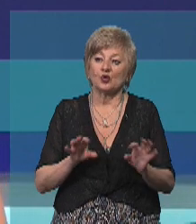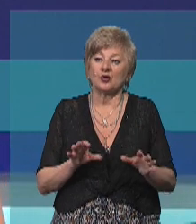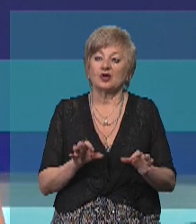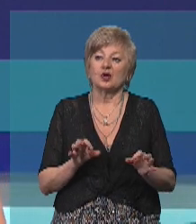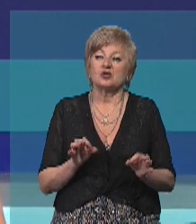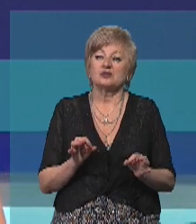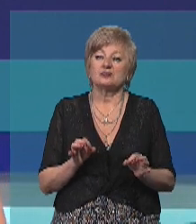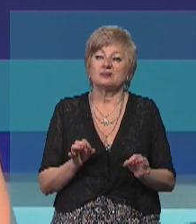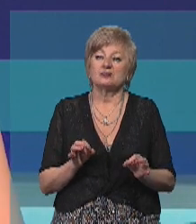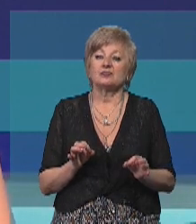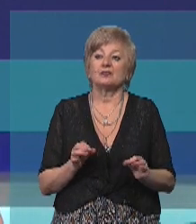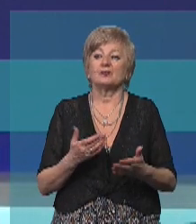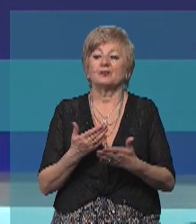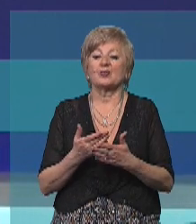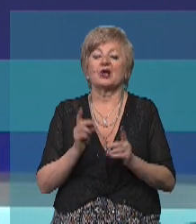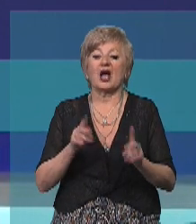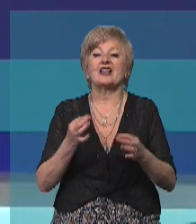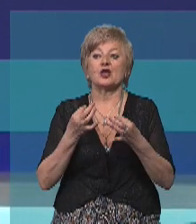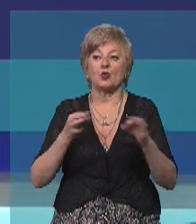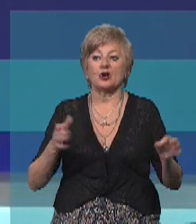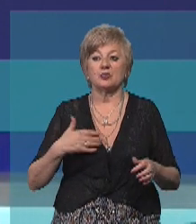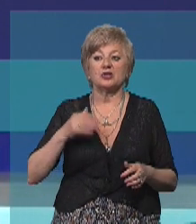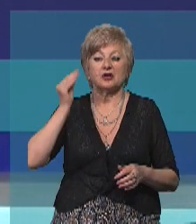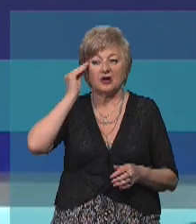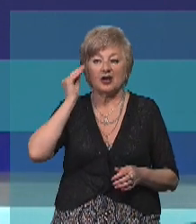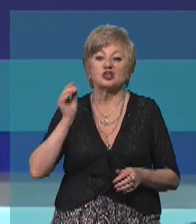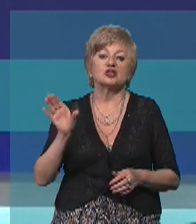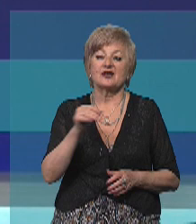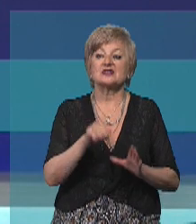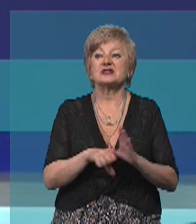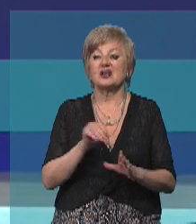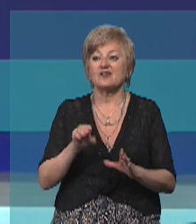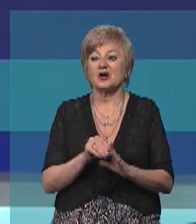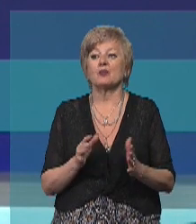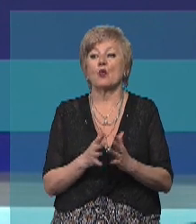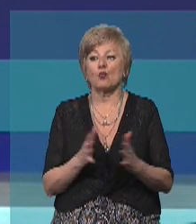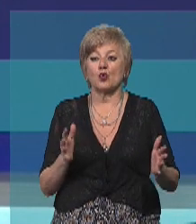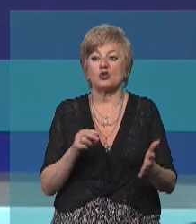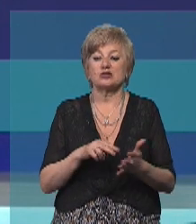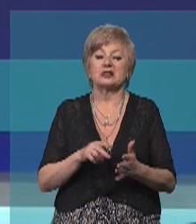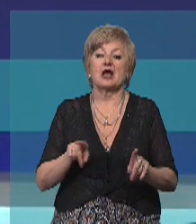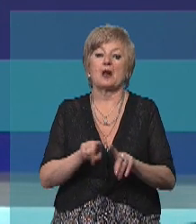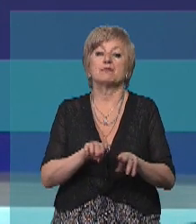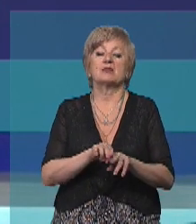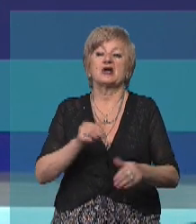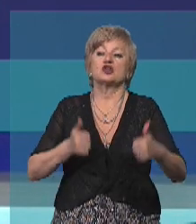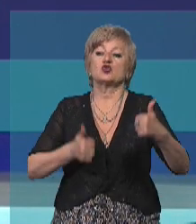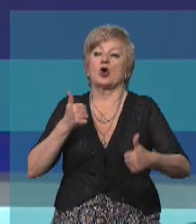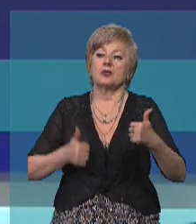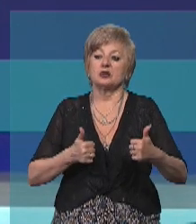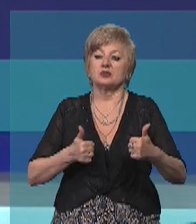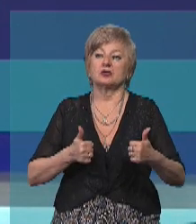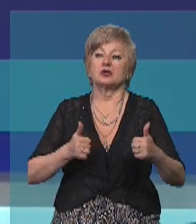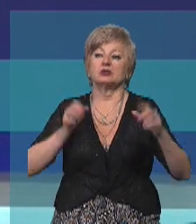в розвинутих демократіях. Мені здається, що нинішні вибори все-таки більше стали змаганням маркетологів,